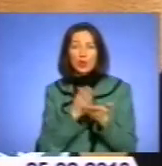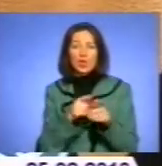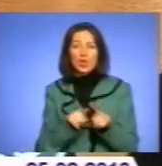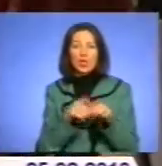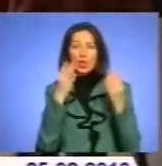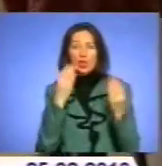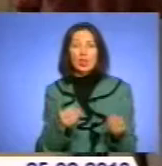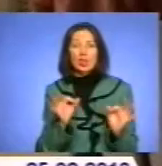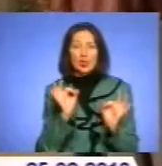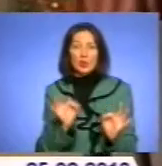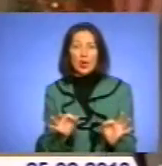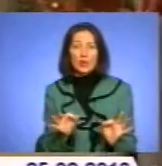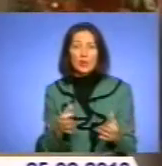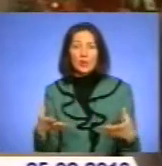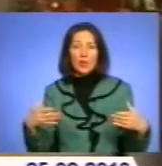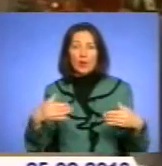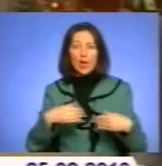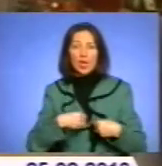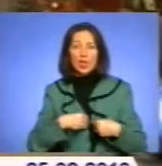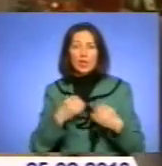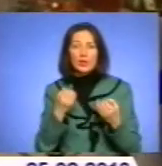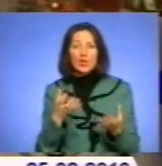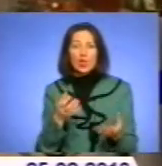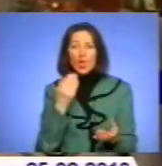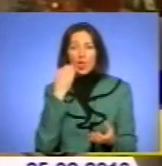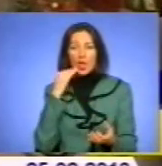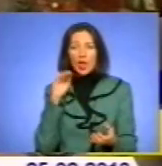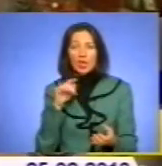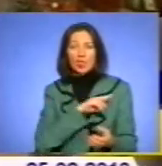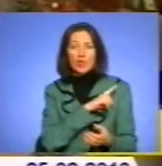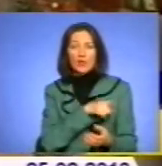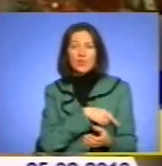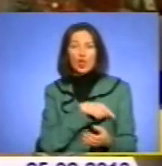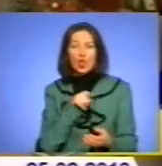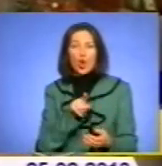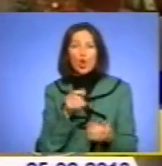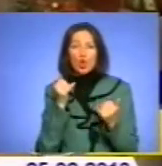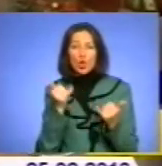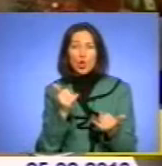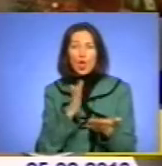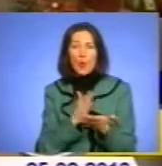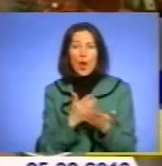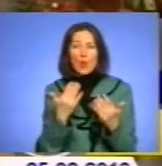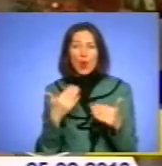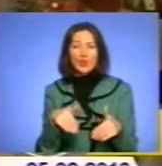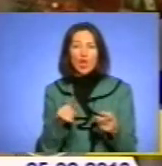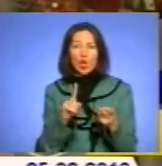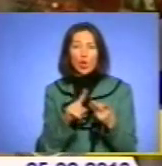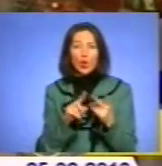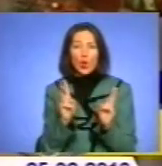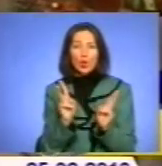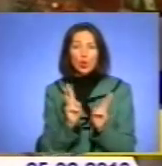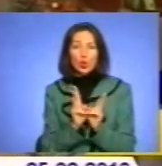щирі справді. Враження, звичайно, як найкраще, в силу того, що сьогодні маємо вже другу